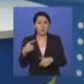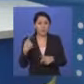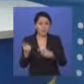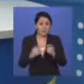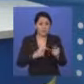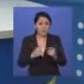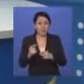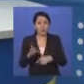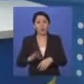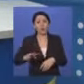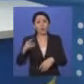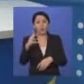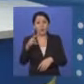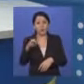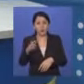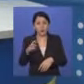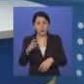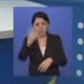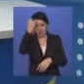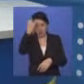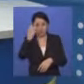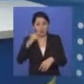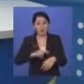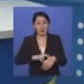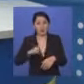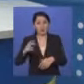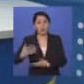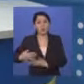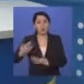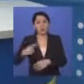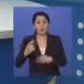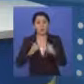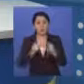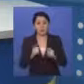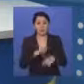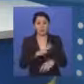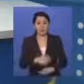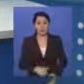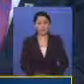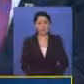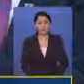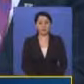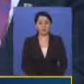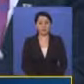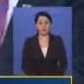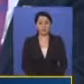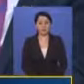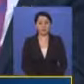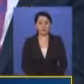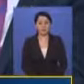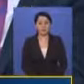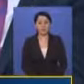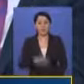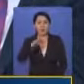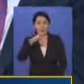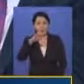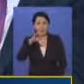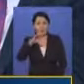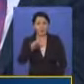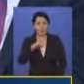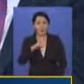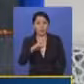Республикасы президентінің және облыс әкімінің алғыс хаттарымен құрмет грамоталарымен марапатталды. Аида Сапатаева